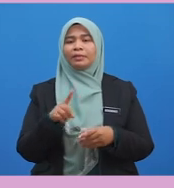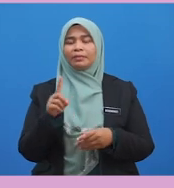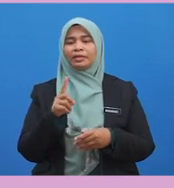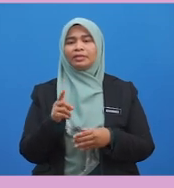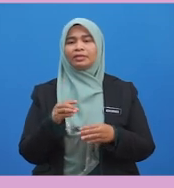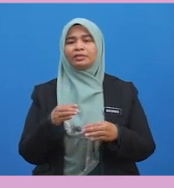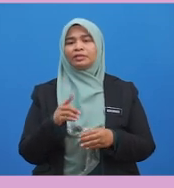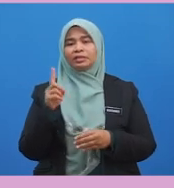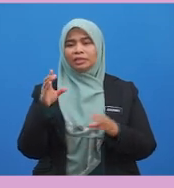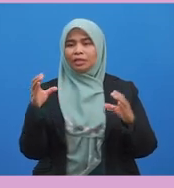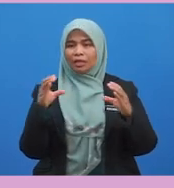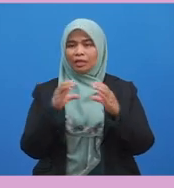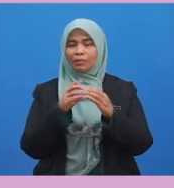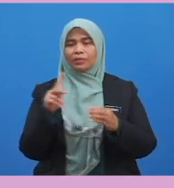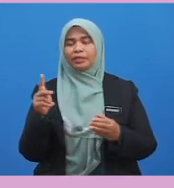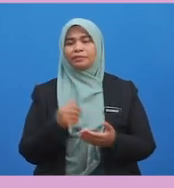digabungkan.